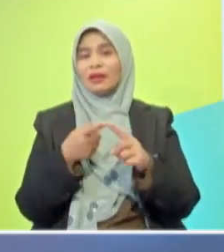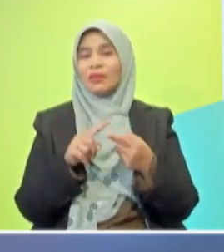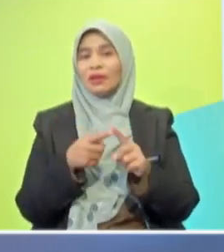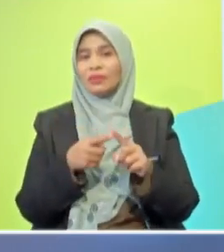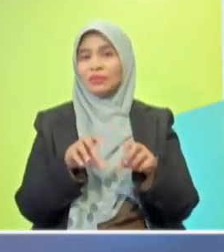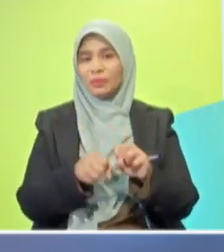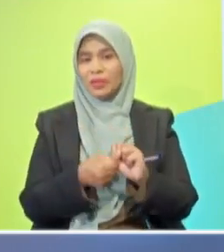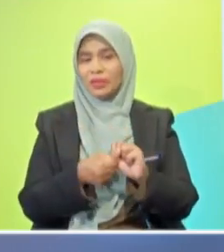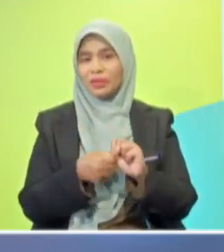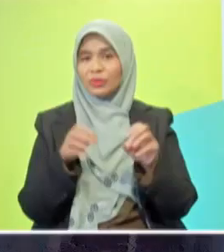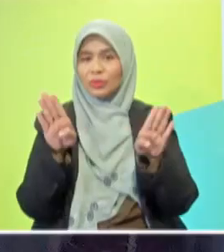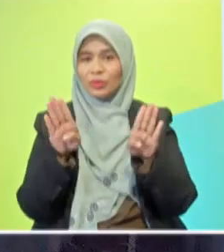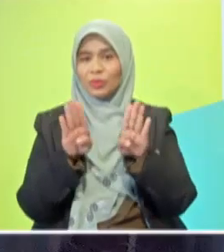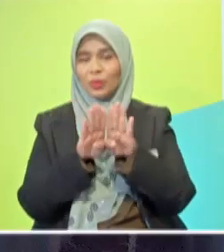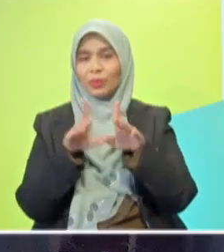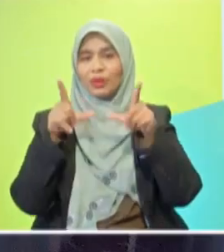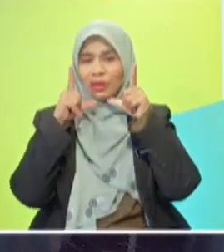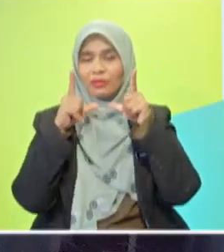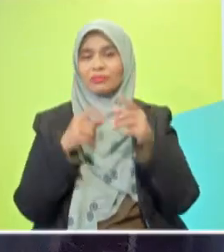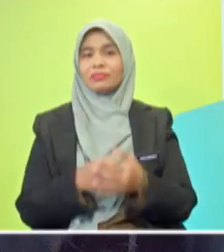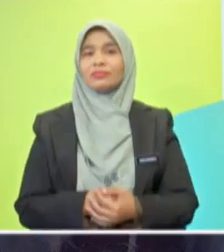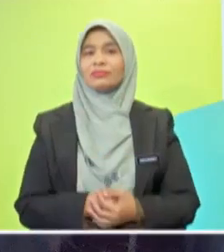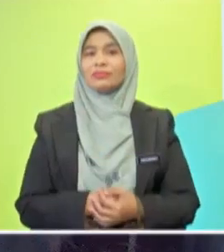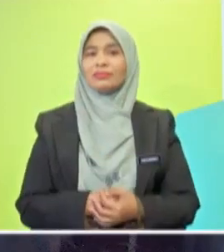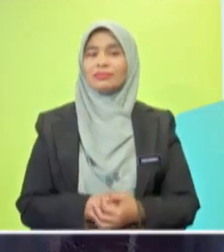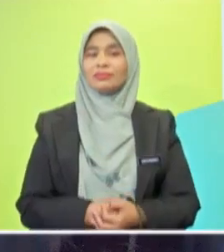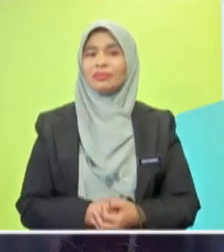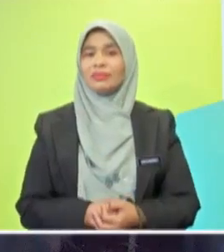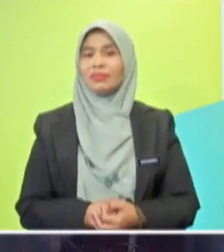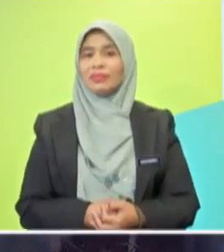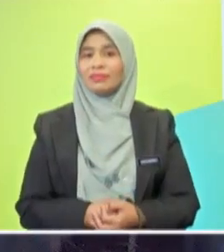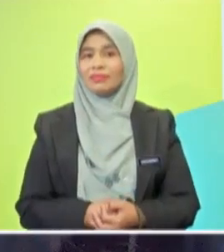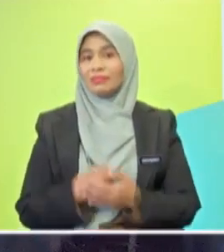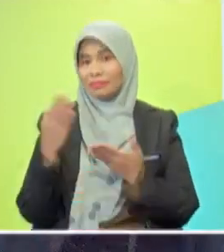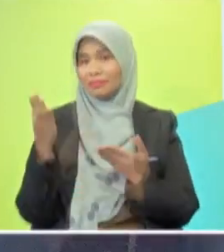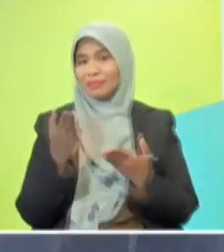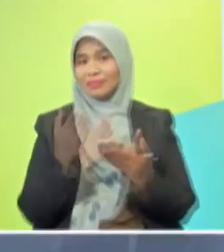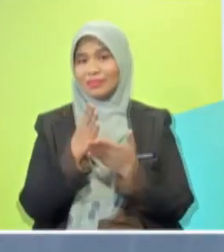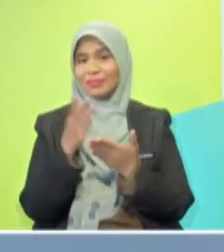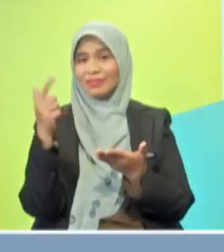menutup aurat. Kita minta Hani boleh, Ustazah? Okey, Hani. Boleh? Okey, silakan Hani.